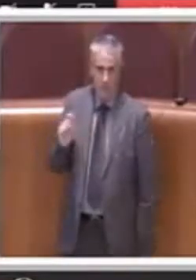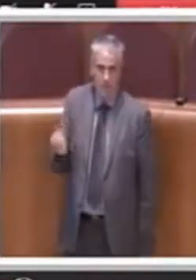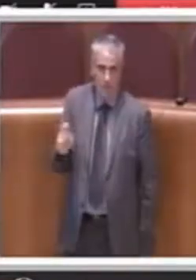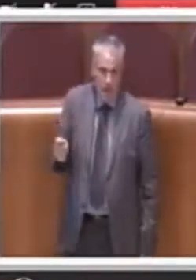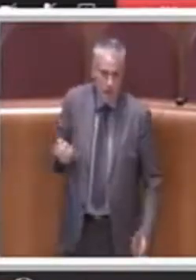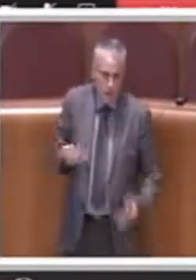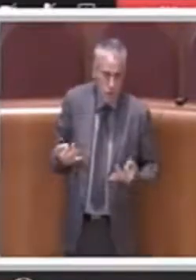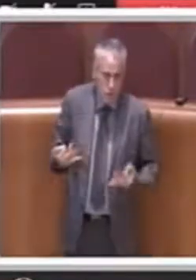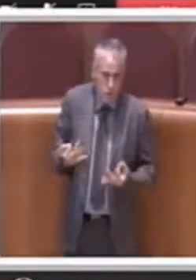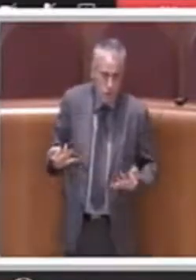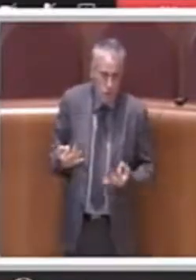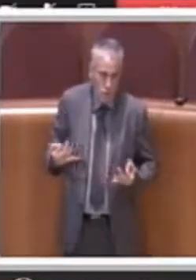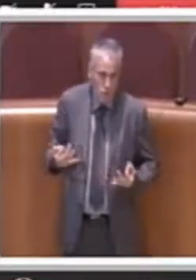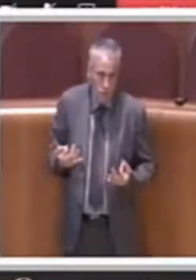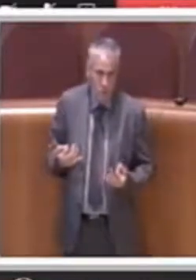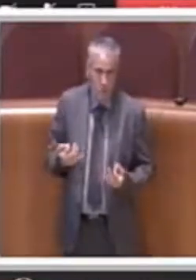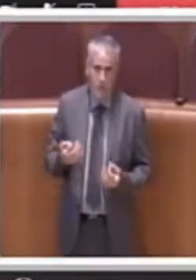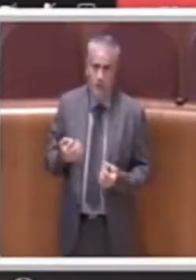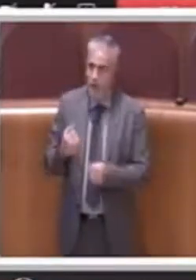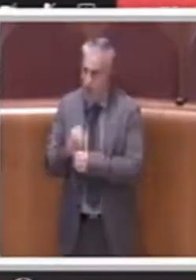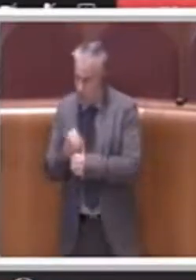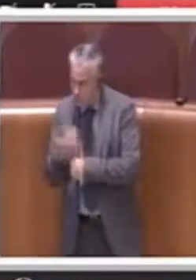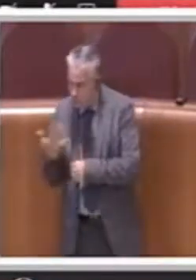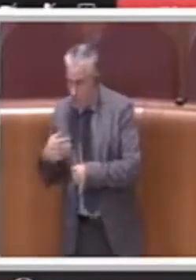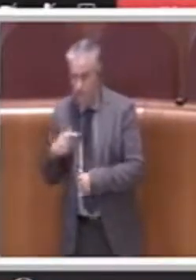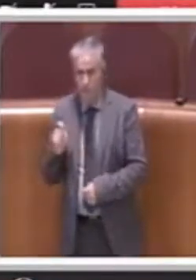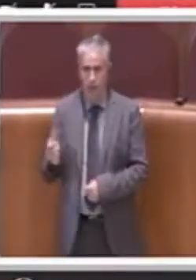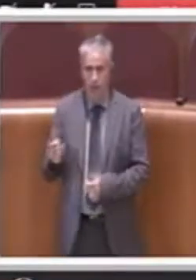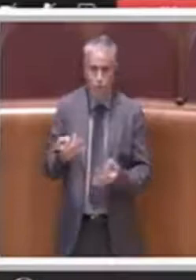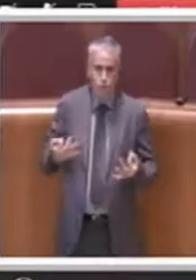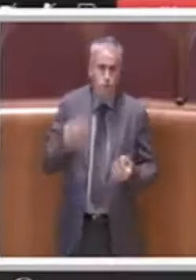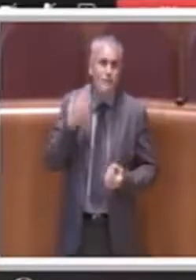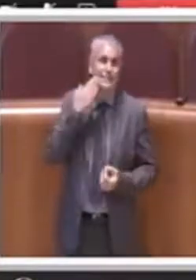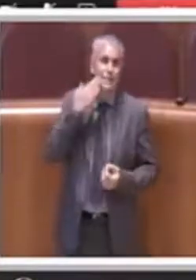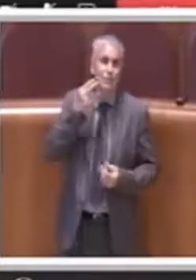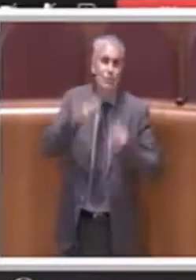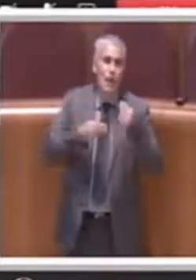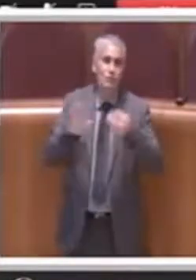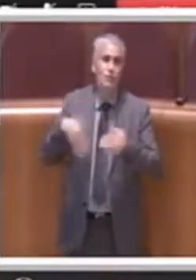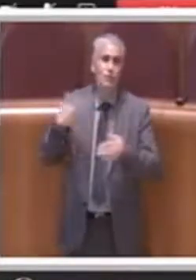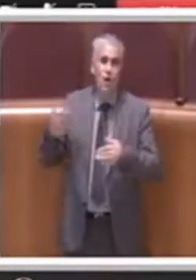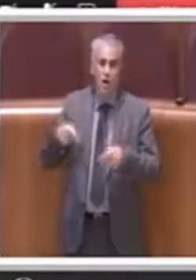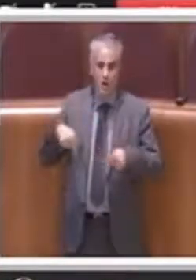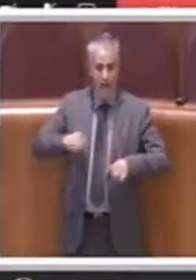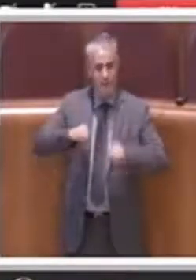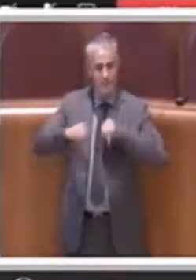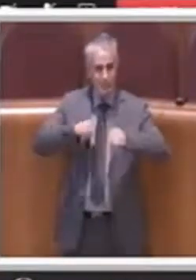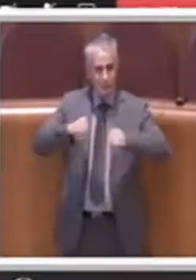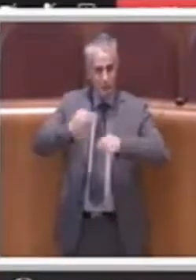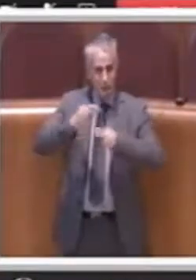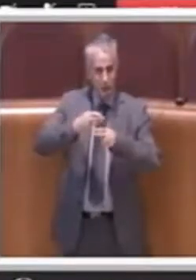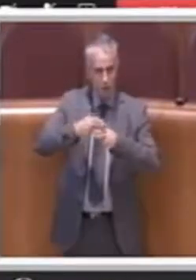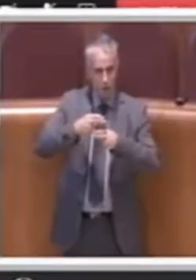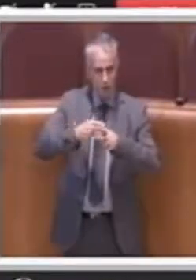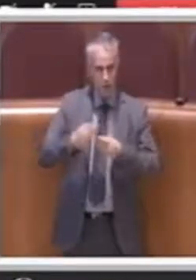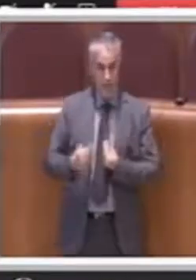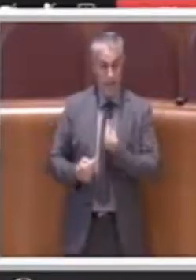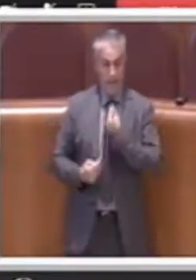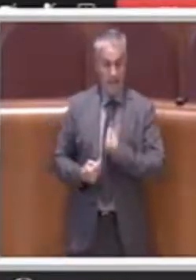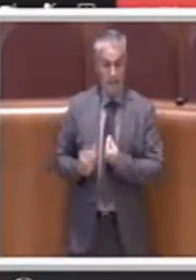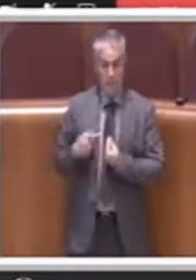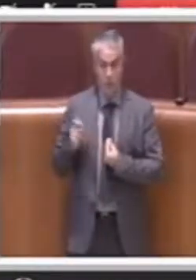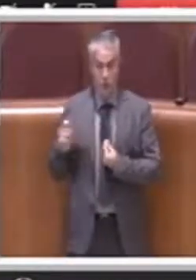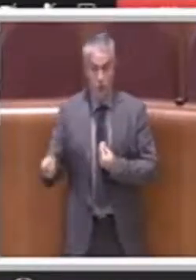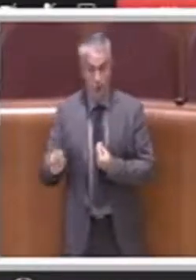della prestazione, del prezzo della prestazione. Quindi insomma, l'amministrazione capitolina, che per prima non dà il buon esempio in questi